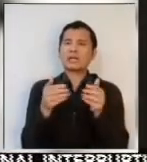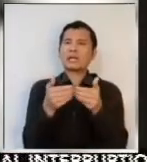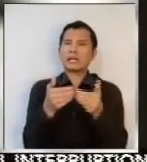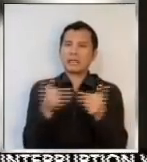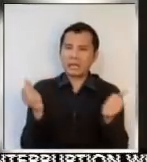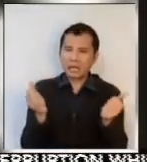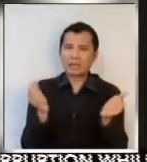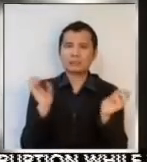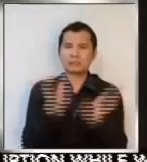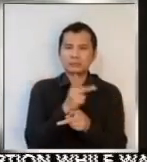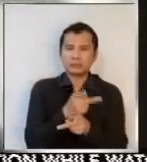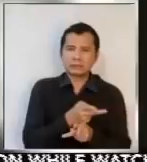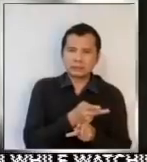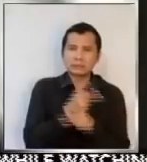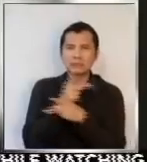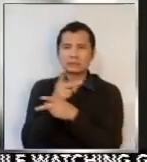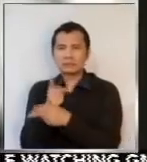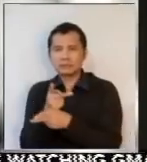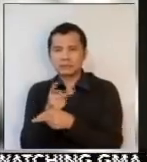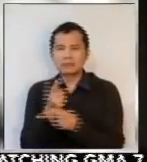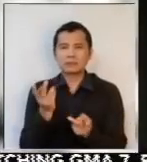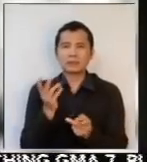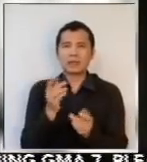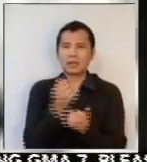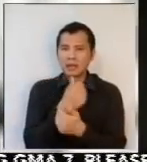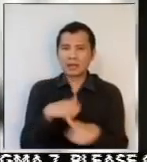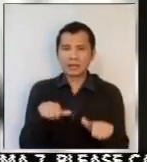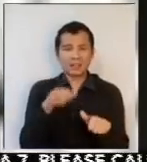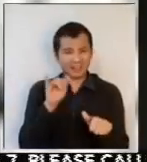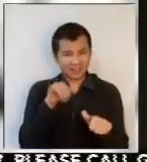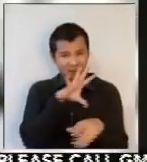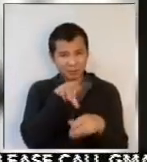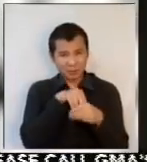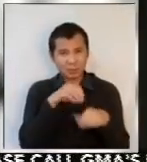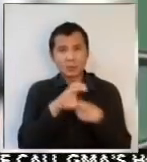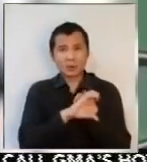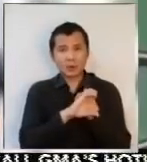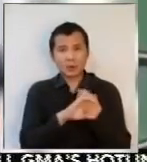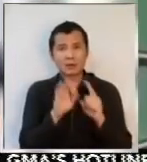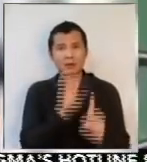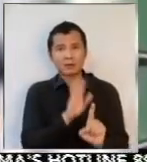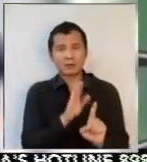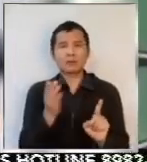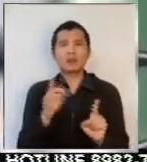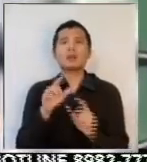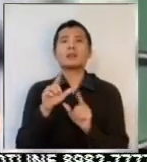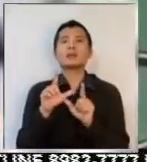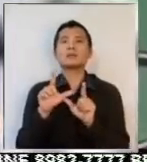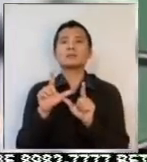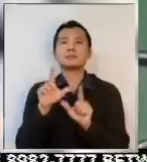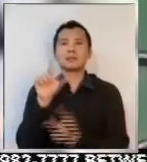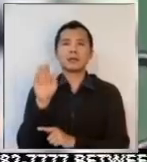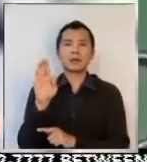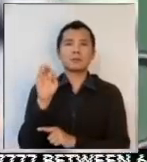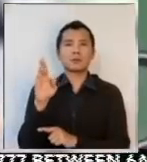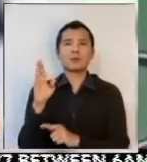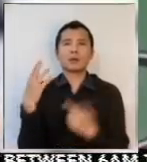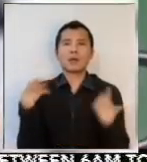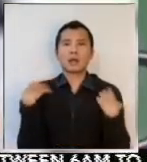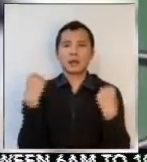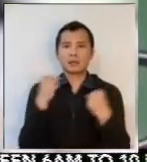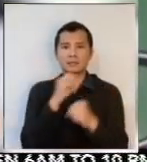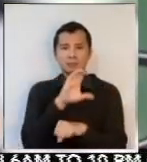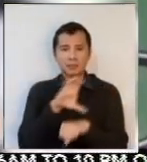mga kakontrata nila. Ang ating mga licensed laboratories, for example, or healthcare facility, if they